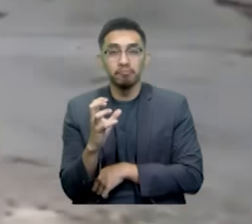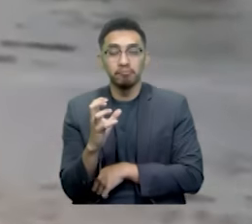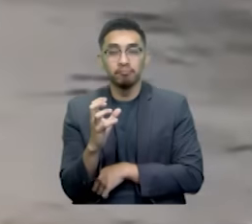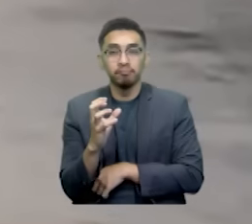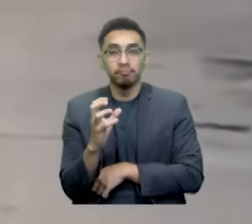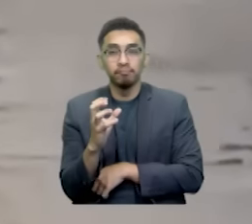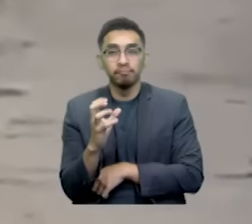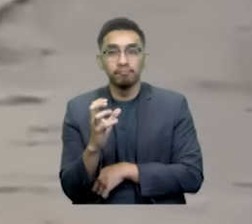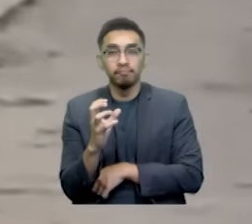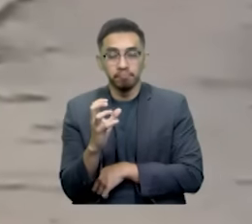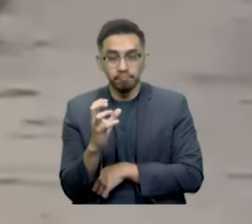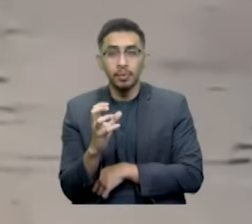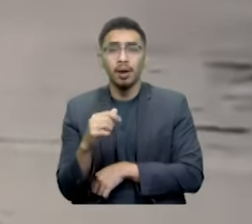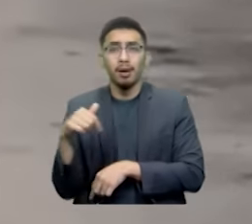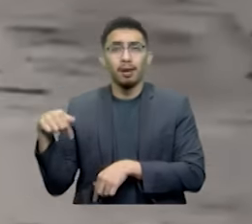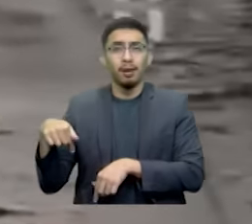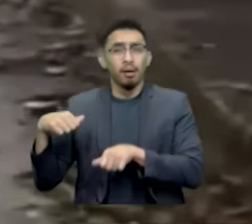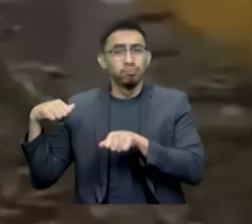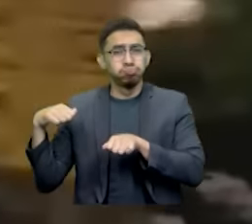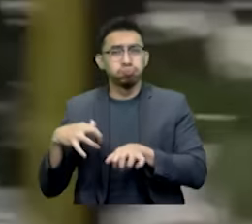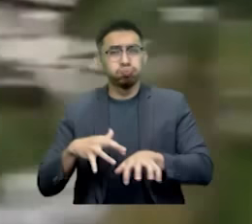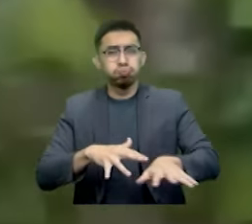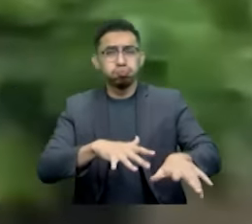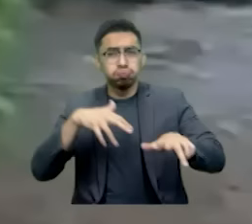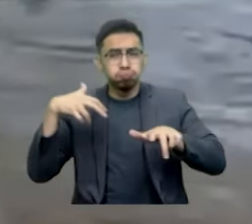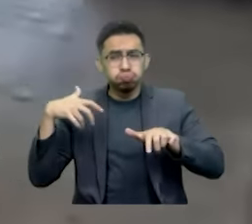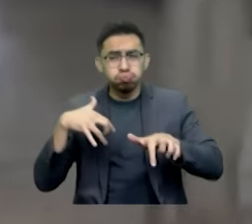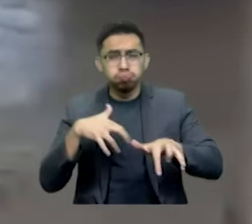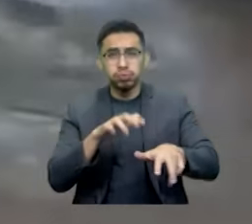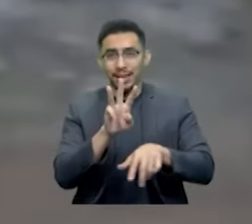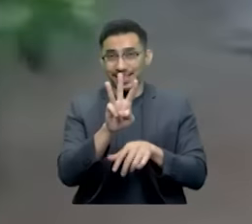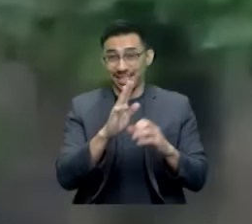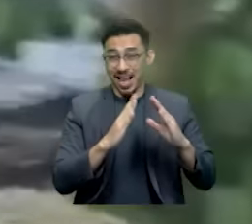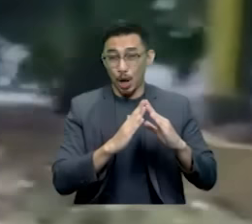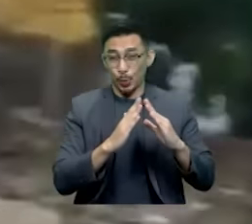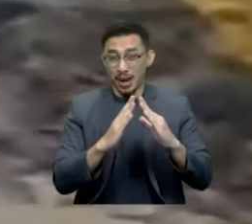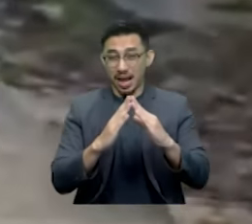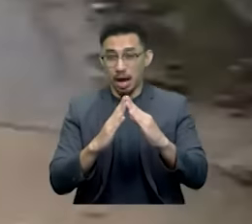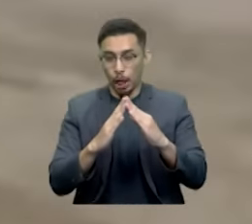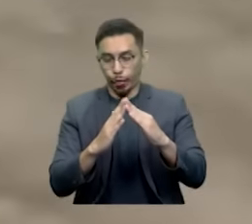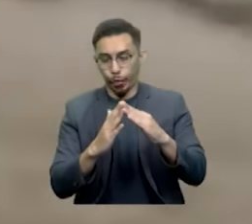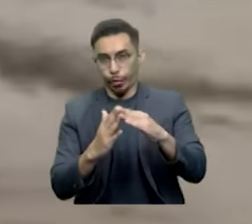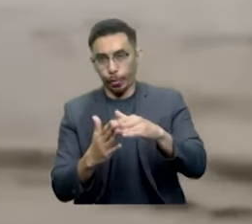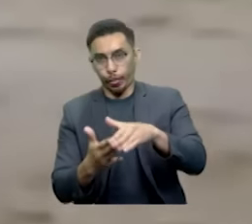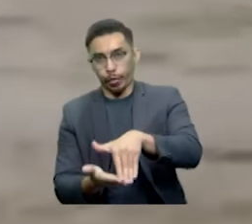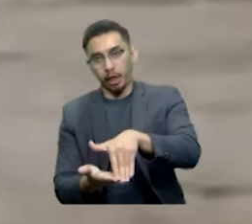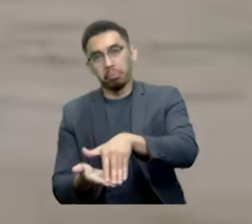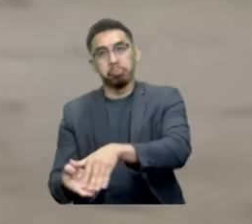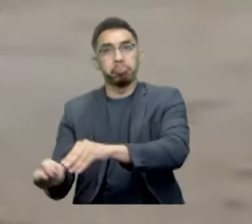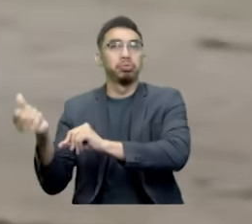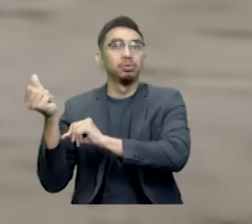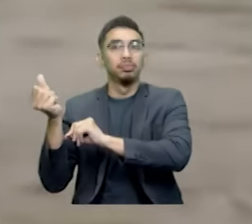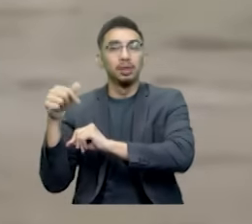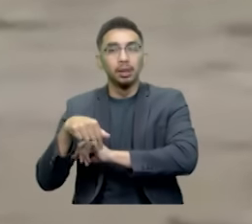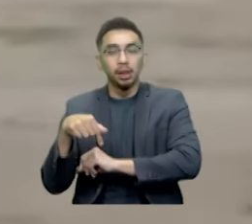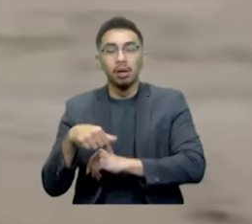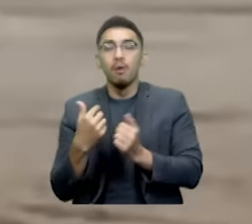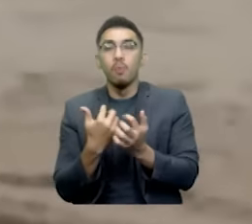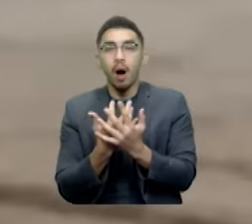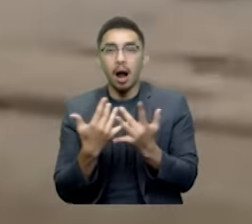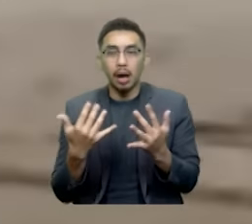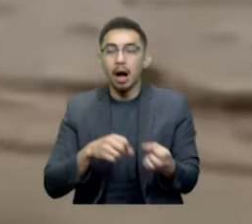Derasnya arus banjir bahkan sampai menyeret dan menghanyutkan 3 rumah warga. Warga mengungsi ke lokasi yang aman, tak sempat mengevakuasi